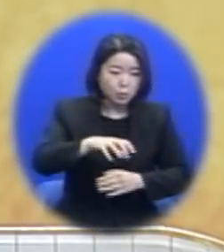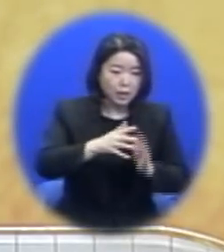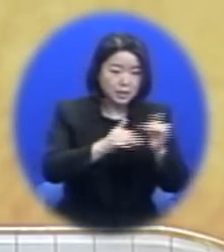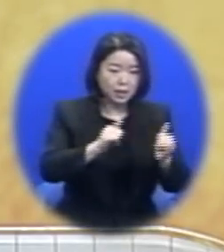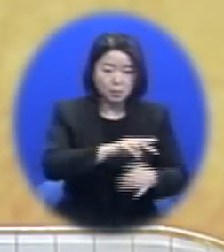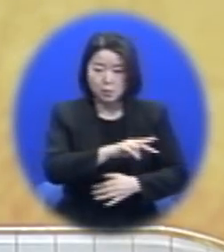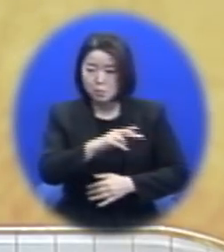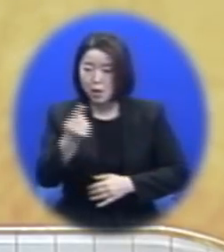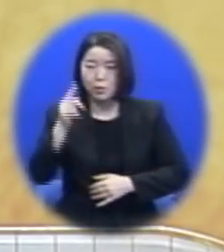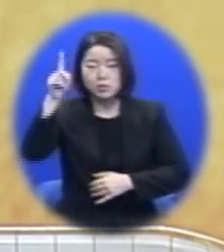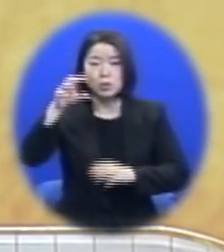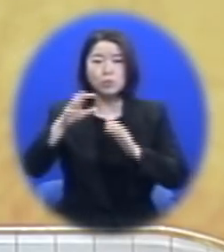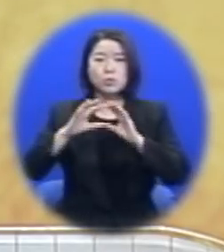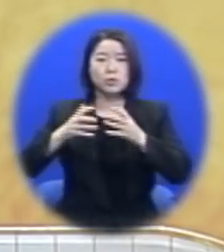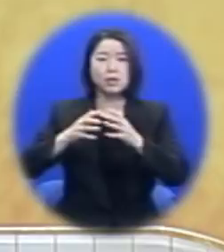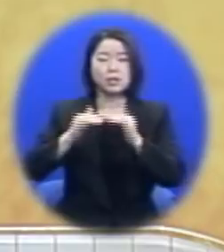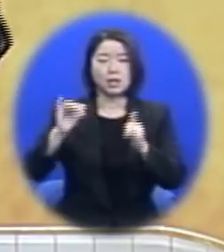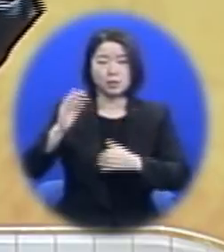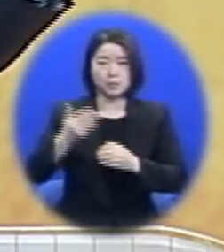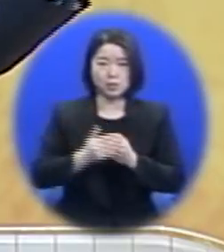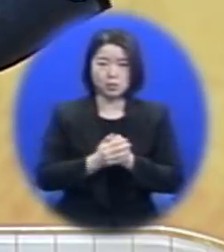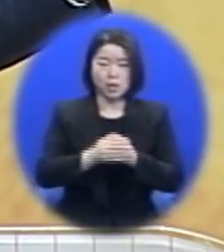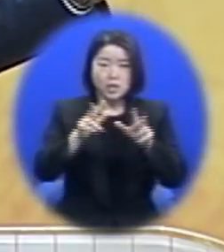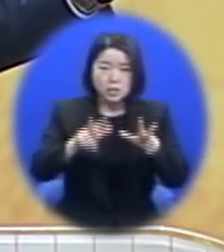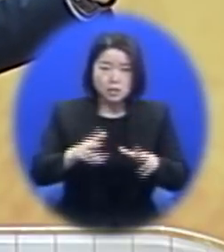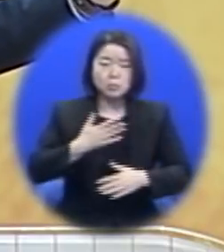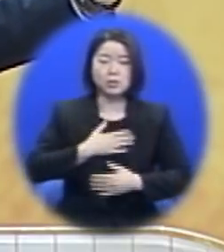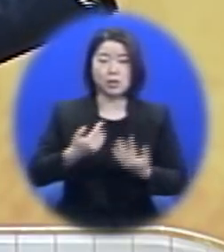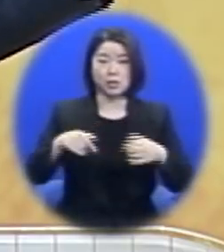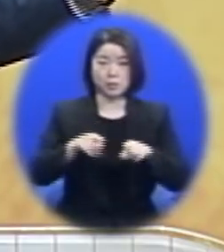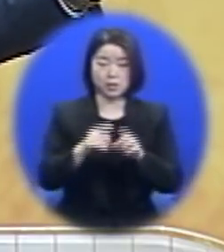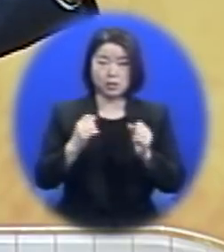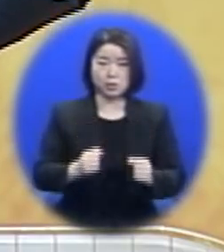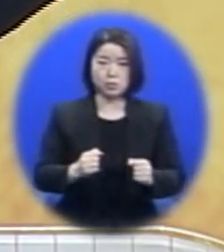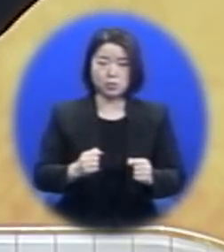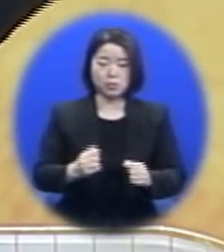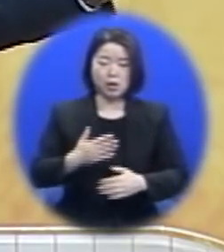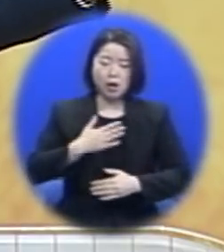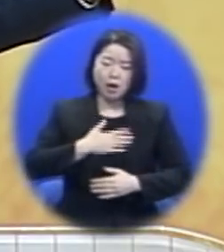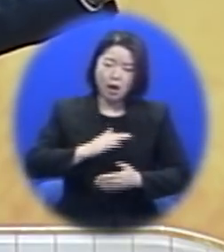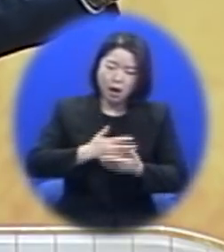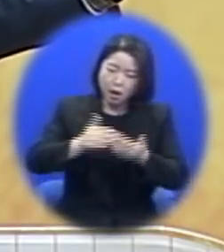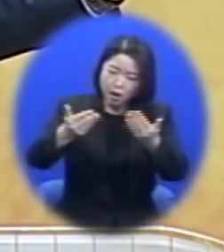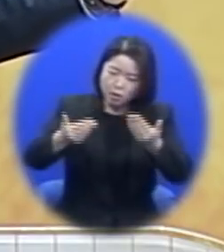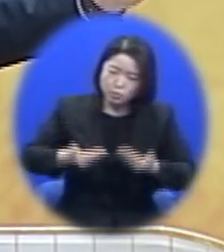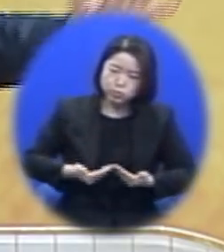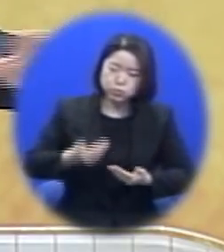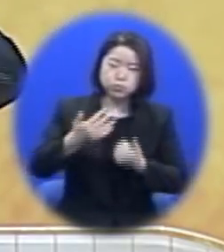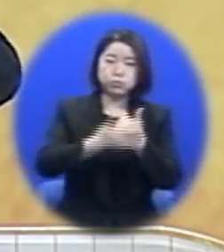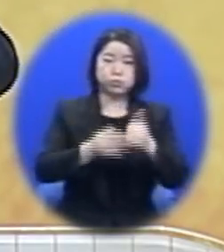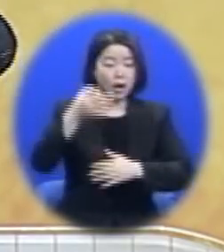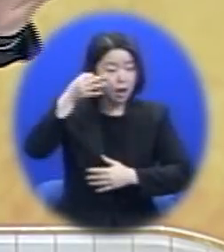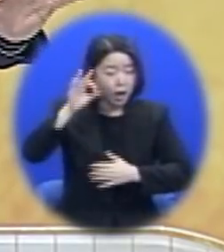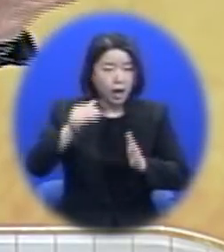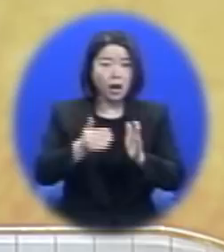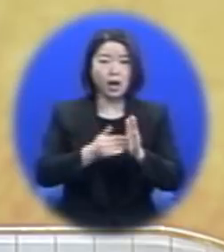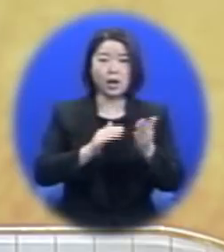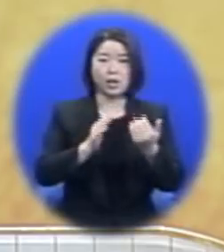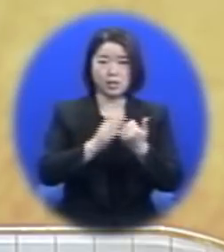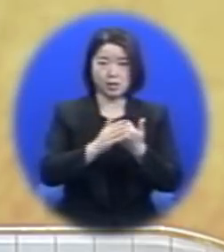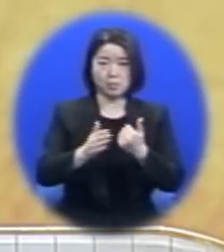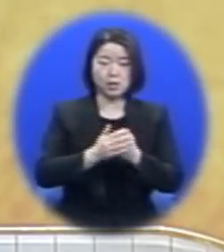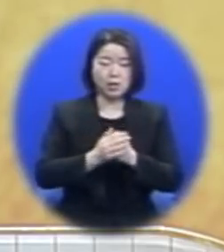주님이 함께 계시니 이 하나님이 나에게 베푸신 이 은혜가 깨달아지게 되니까 형편과